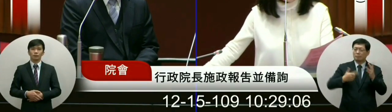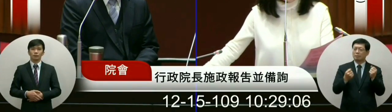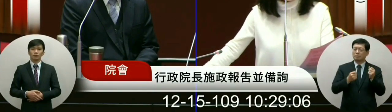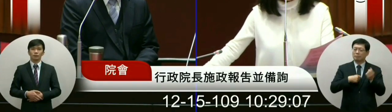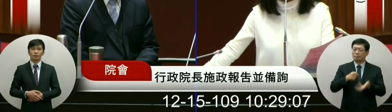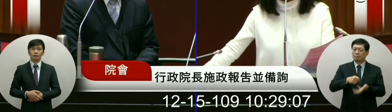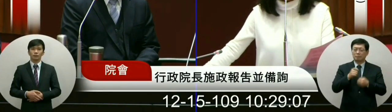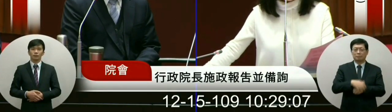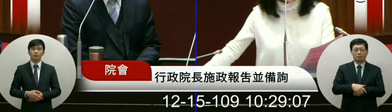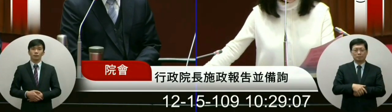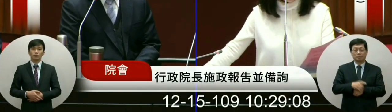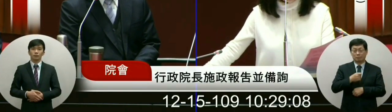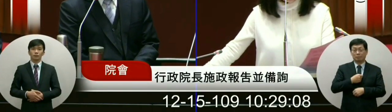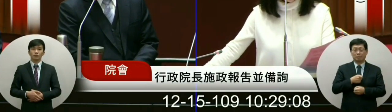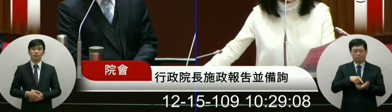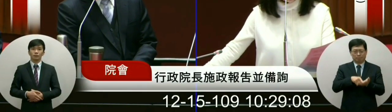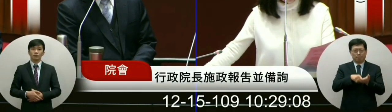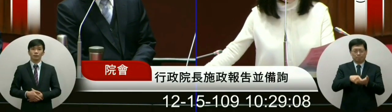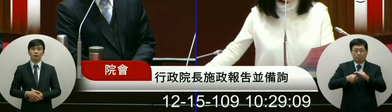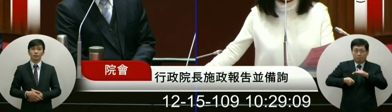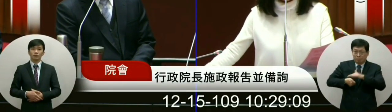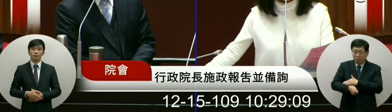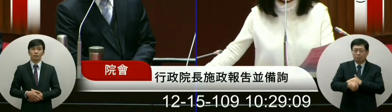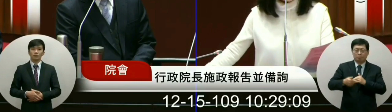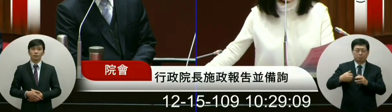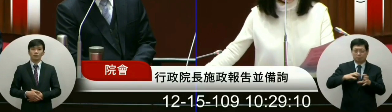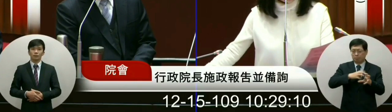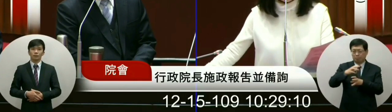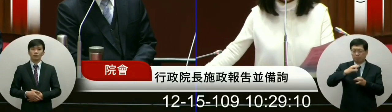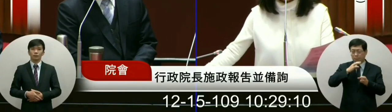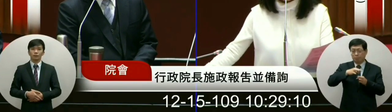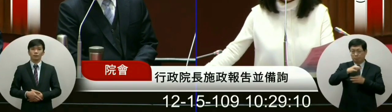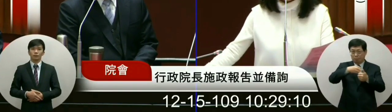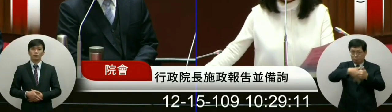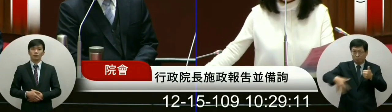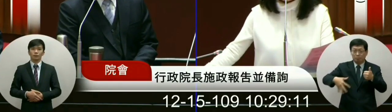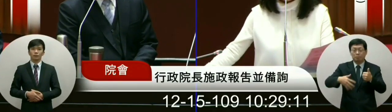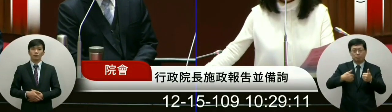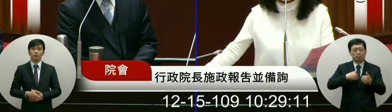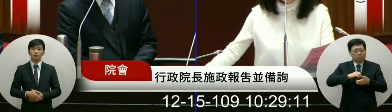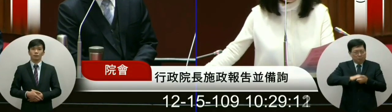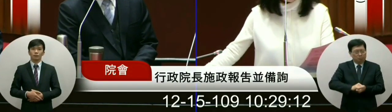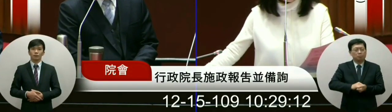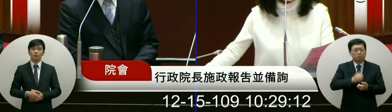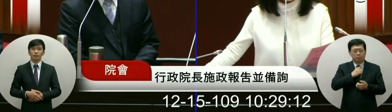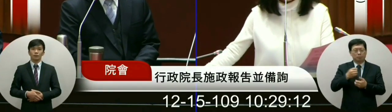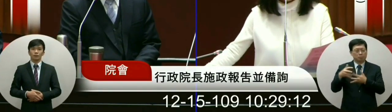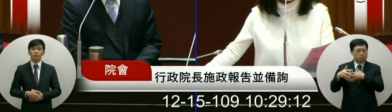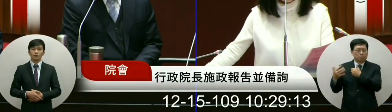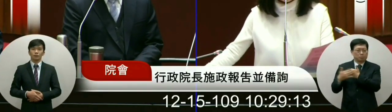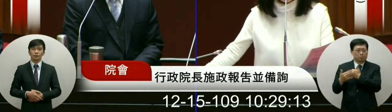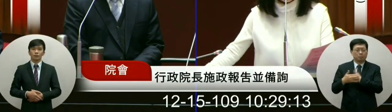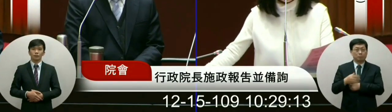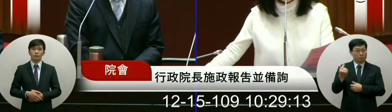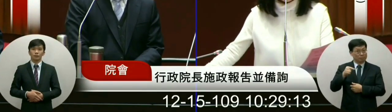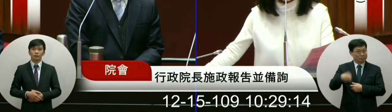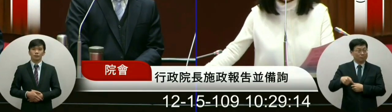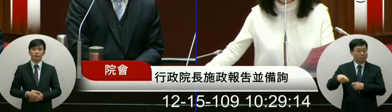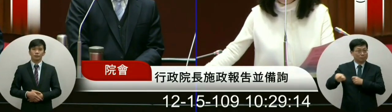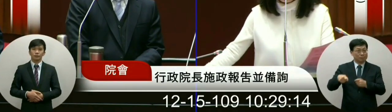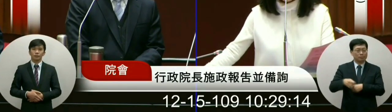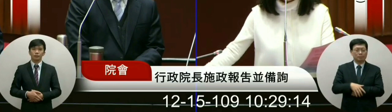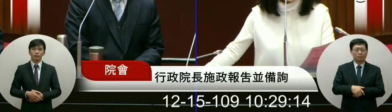说了，为了要争取进入国际经济的组织，所以我们必须依靠美国，这样子的策